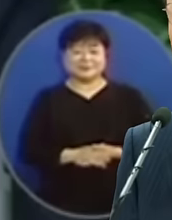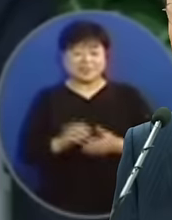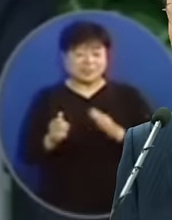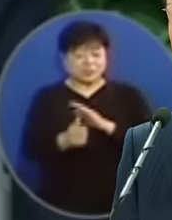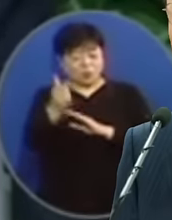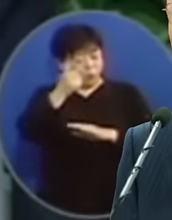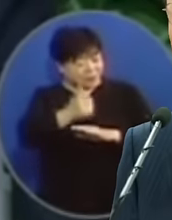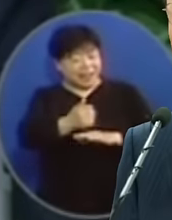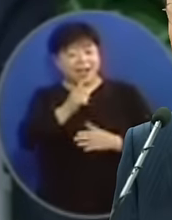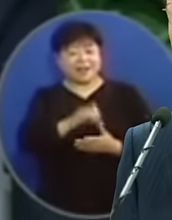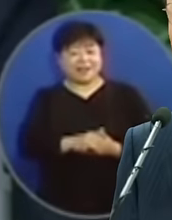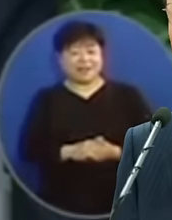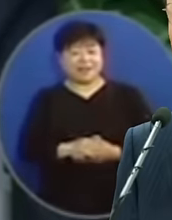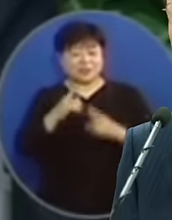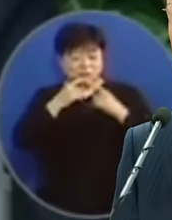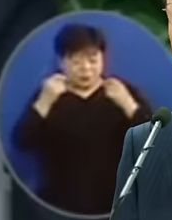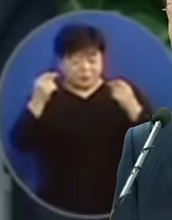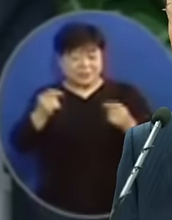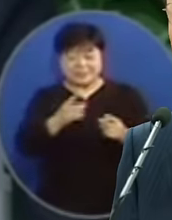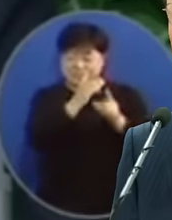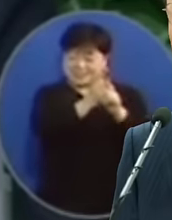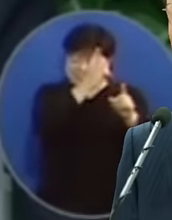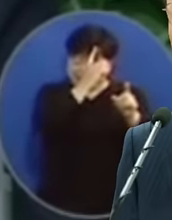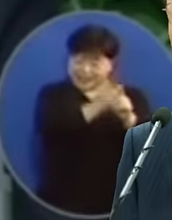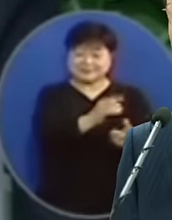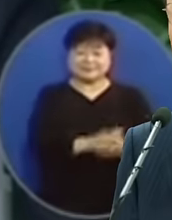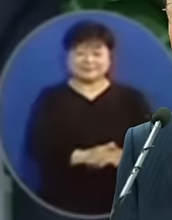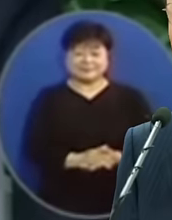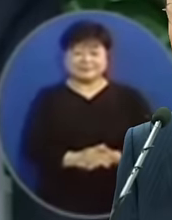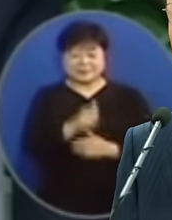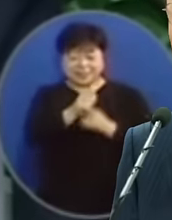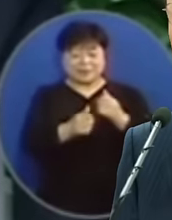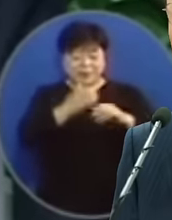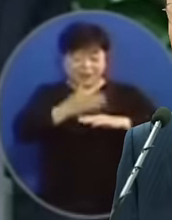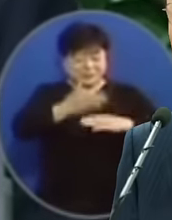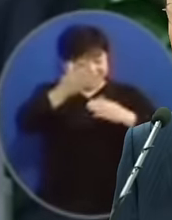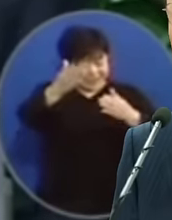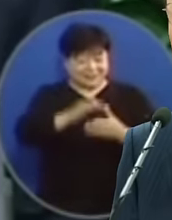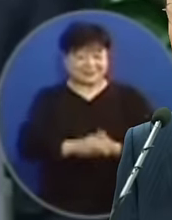성공한다. 용기야 이번에는 이긴다. 하나님께 감사해라.